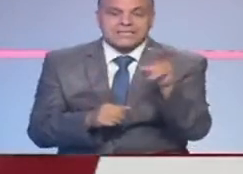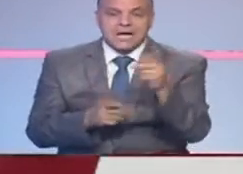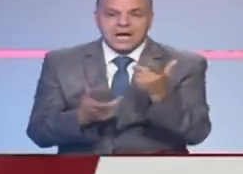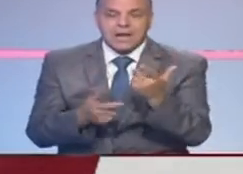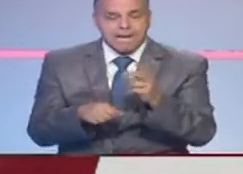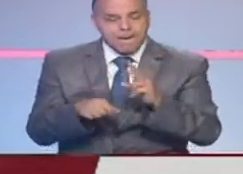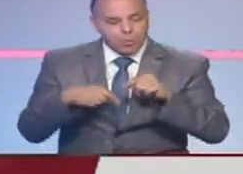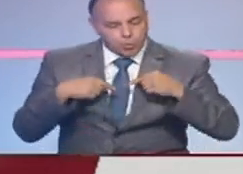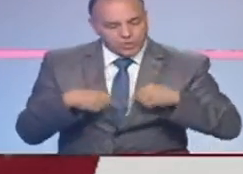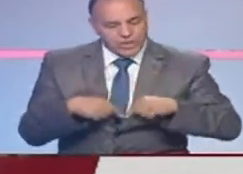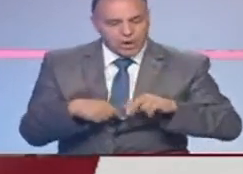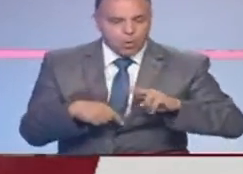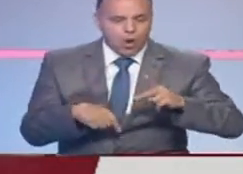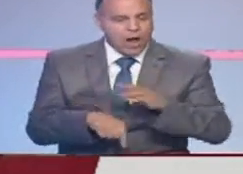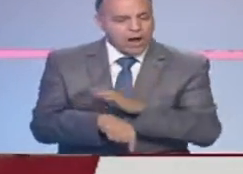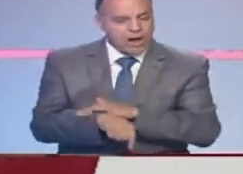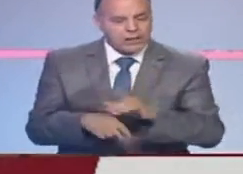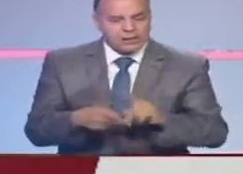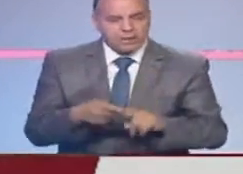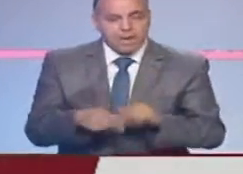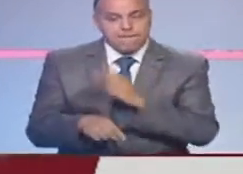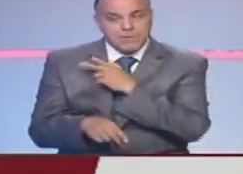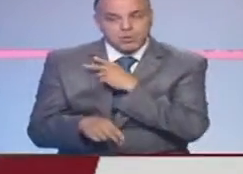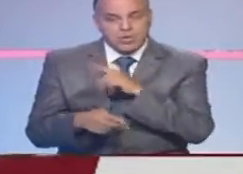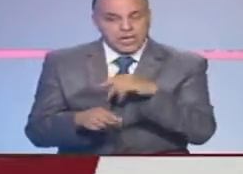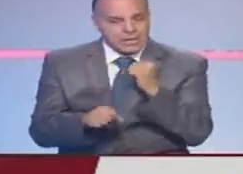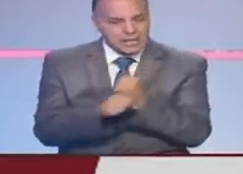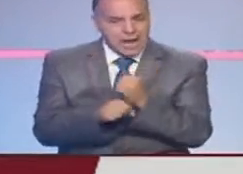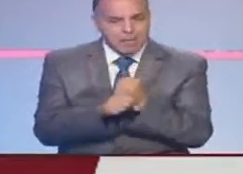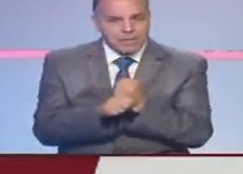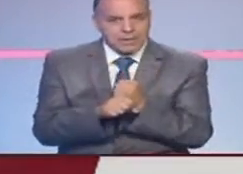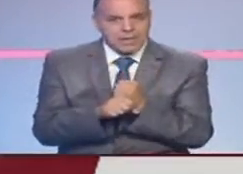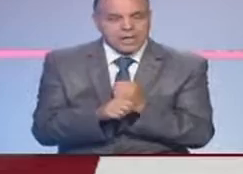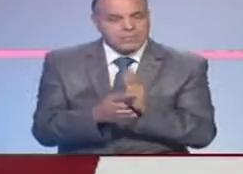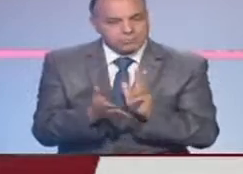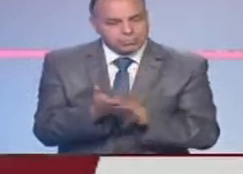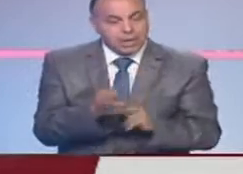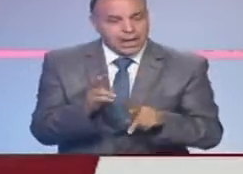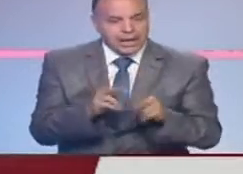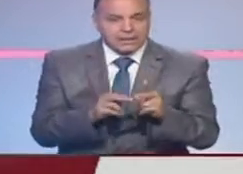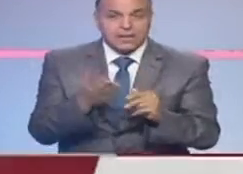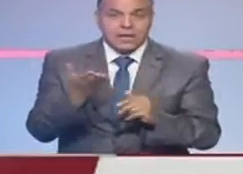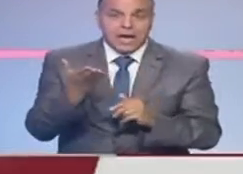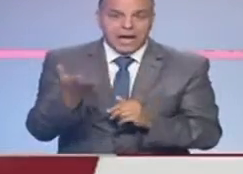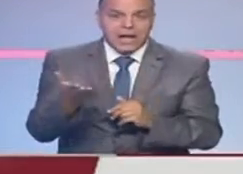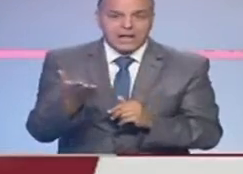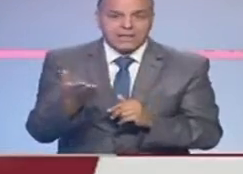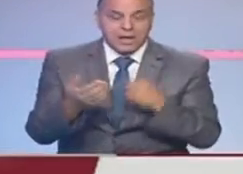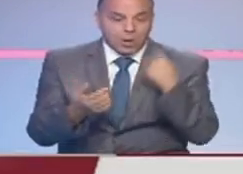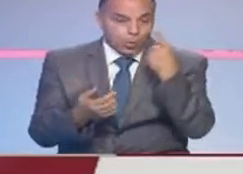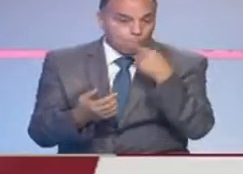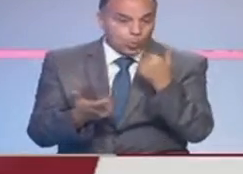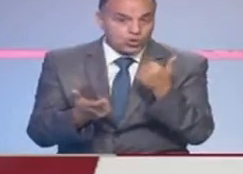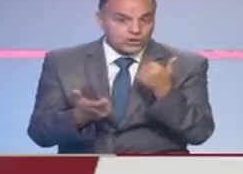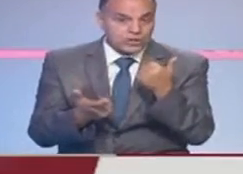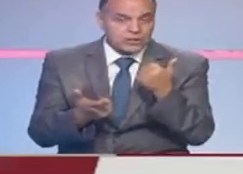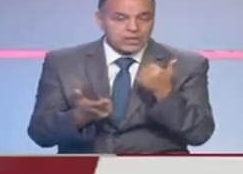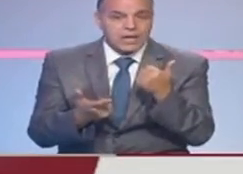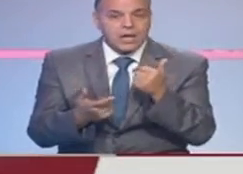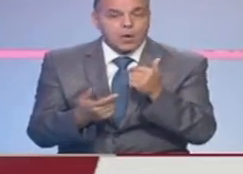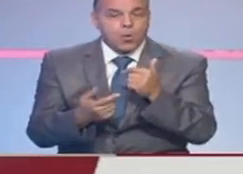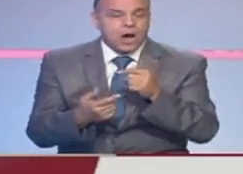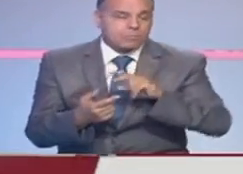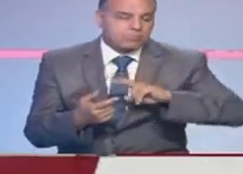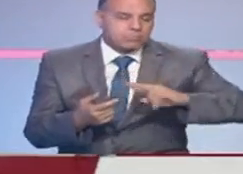سلطه اشراف ومهنيين يعملون على تدمير اكثر لهذه الوجهه وتنويع من